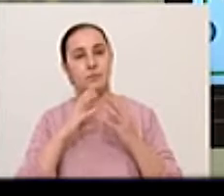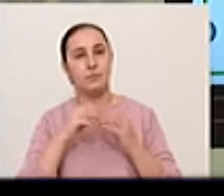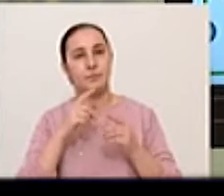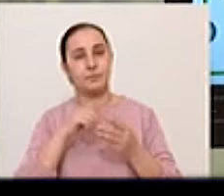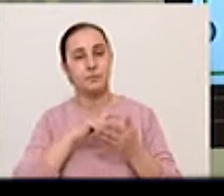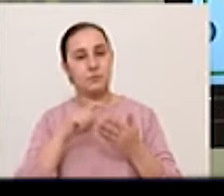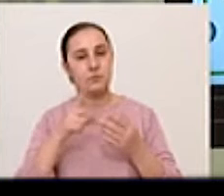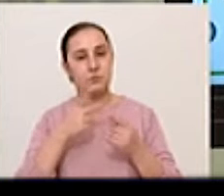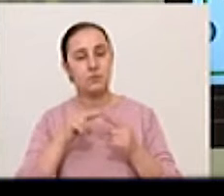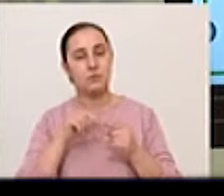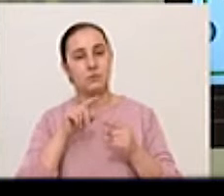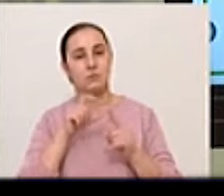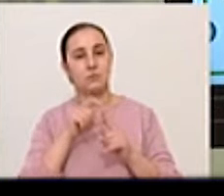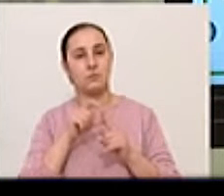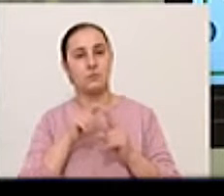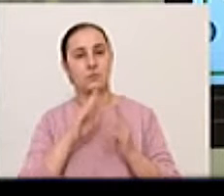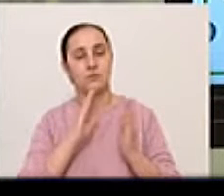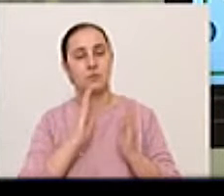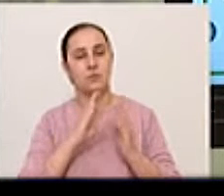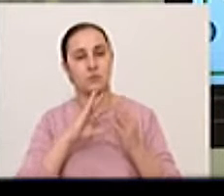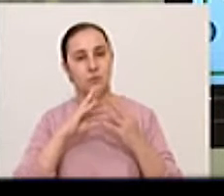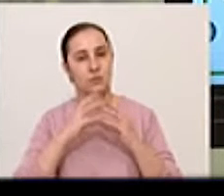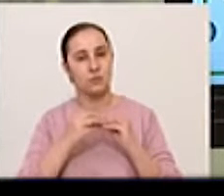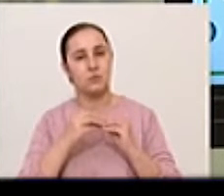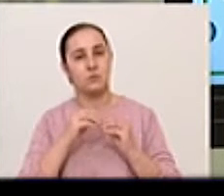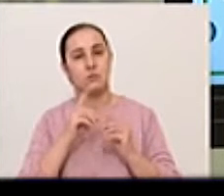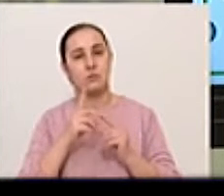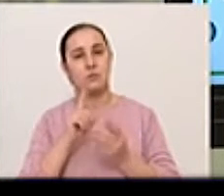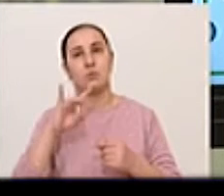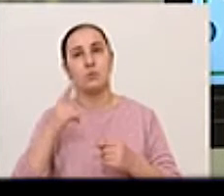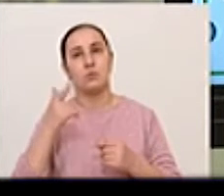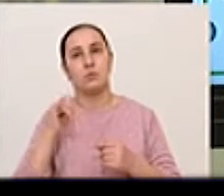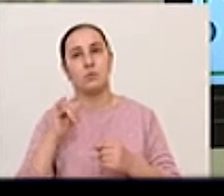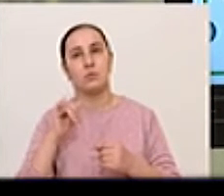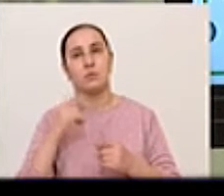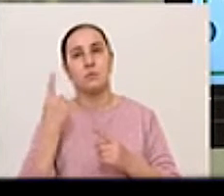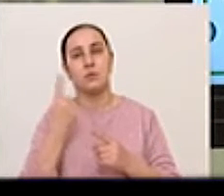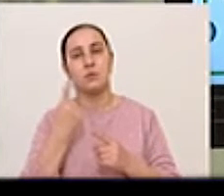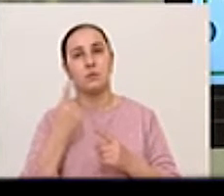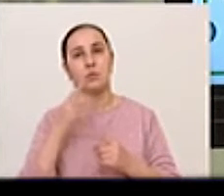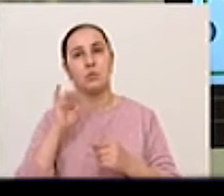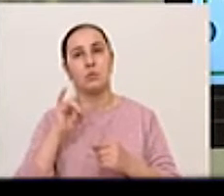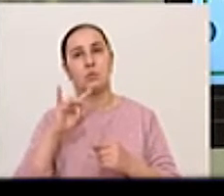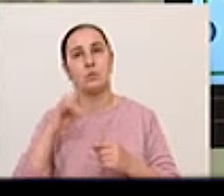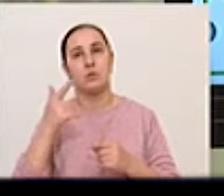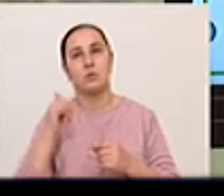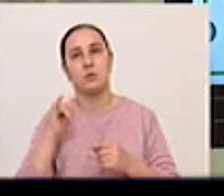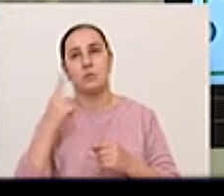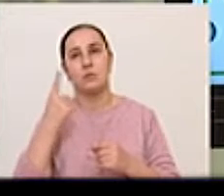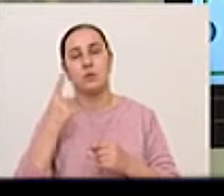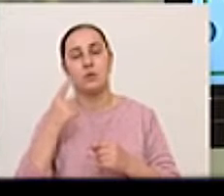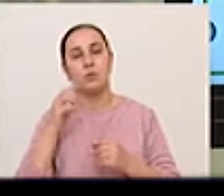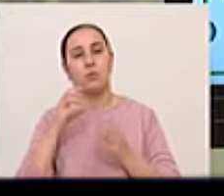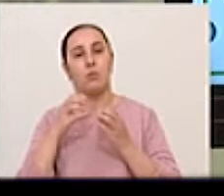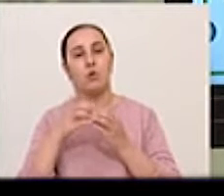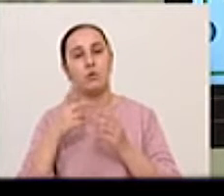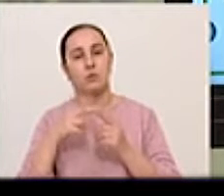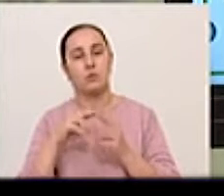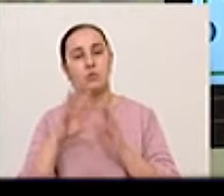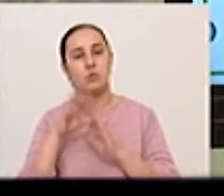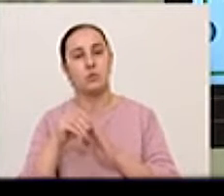Matndagi so'zlarni quyidagi tartibda yozish vazifasi topshirilyapti. Birinchisi, urg'u birinchi bo'g'inga tushgan